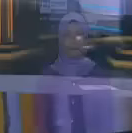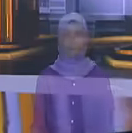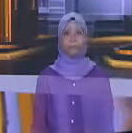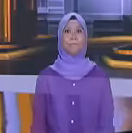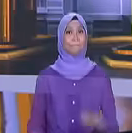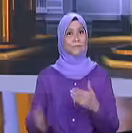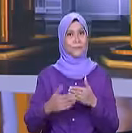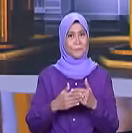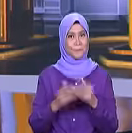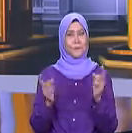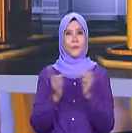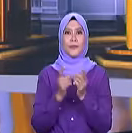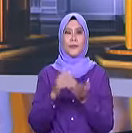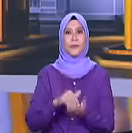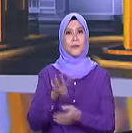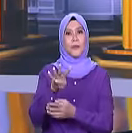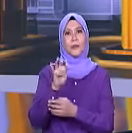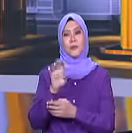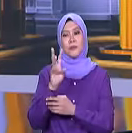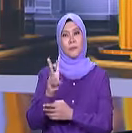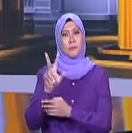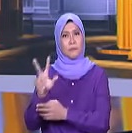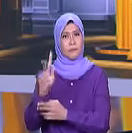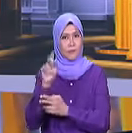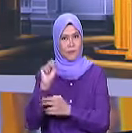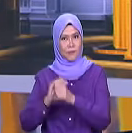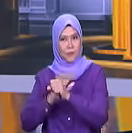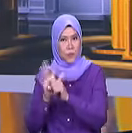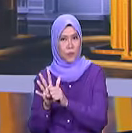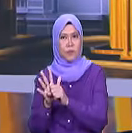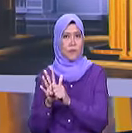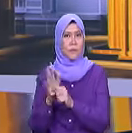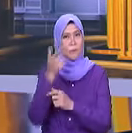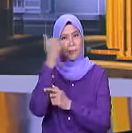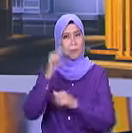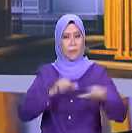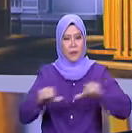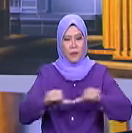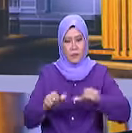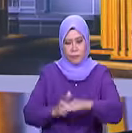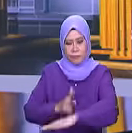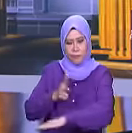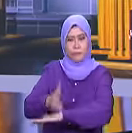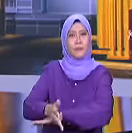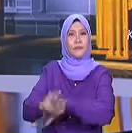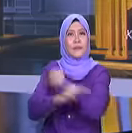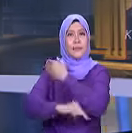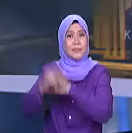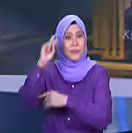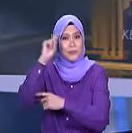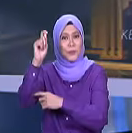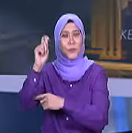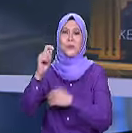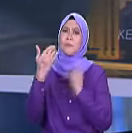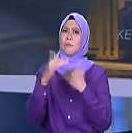Bertemu kembali. Sebanyak 463 kes COVID-19 akibat aktiviti rentas negeri dikesan di Terengganu